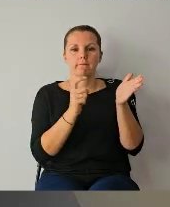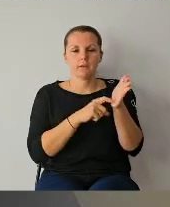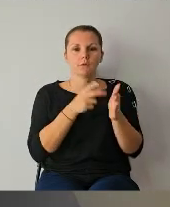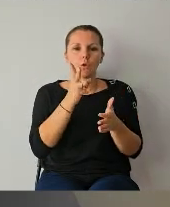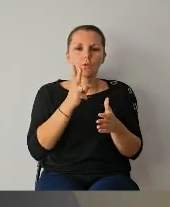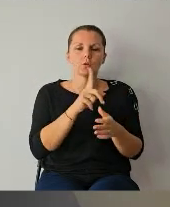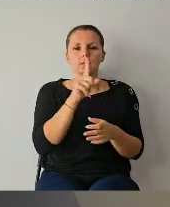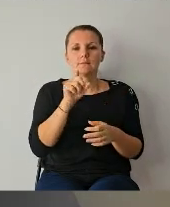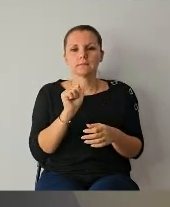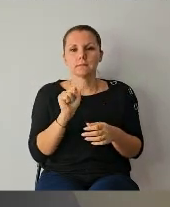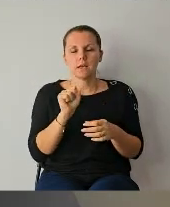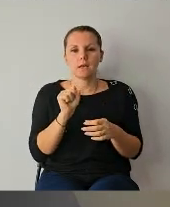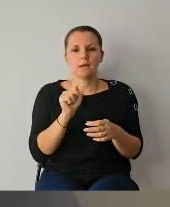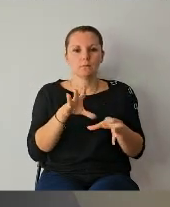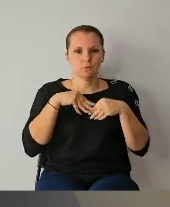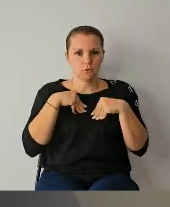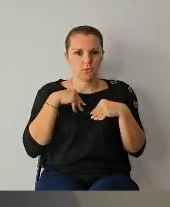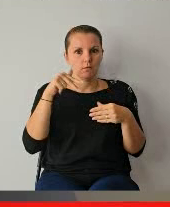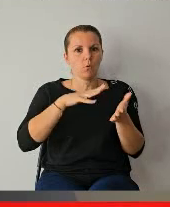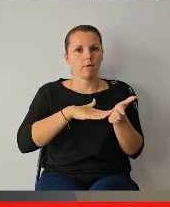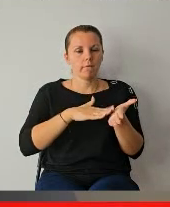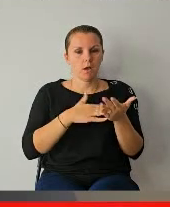jest za przyjęciem przedstawionej uchwały?